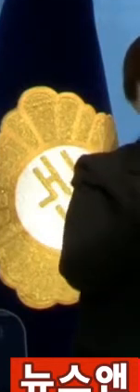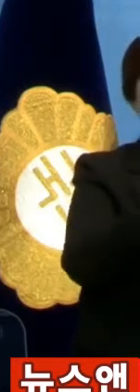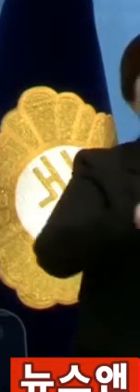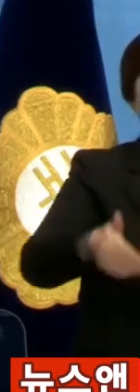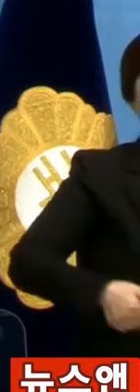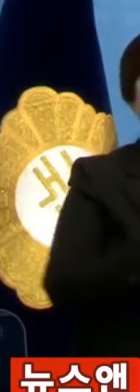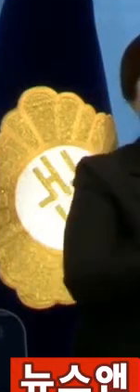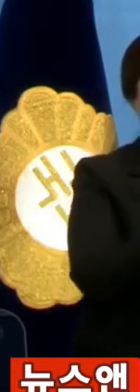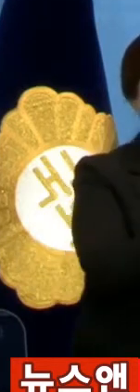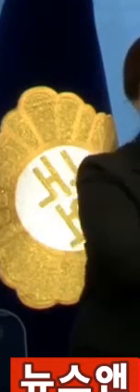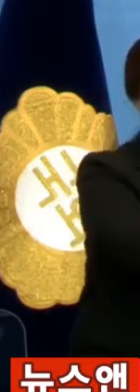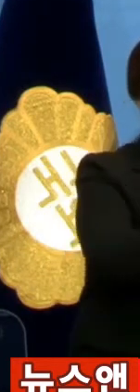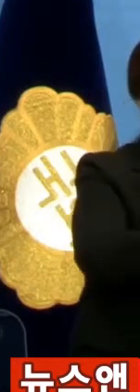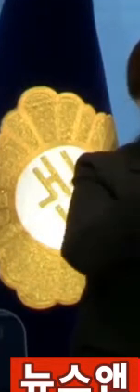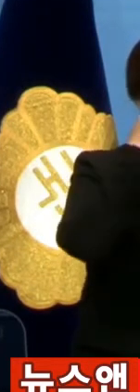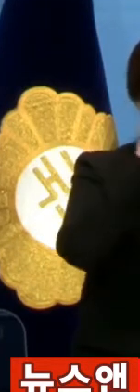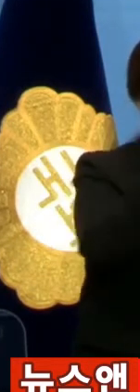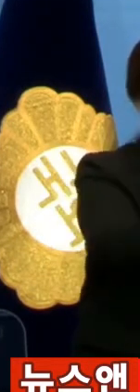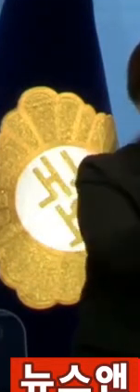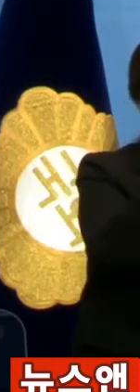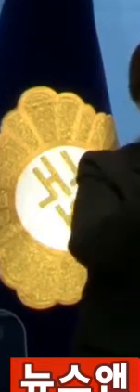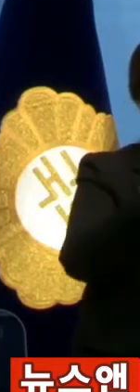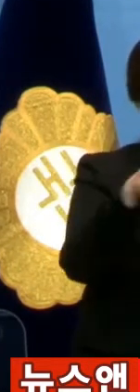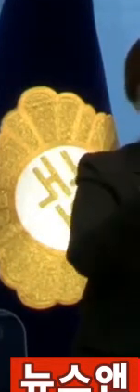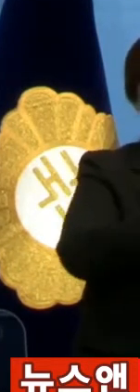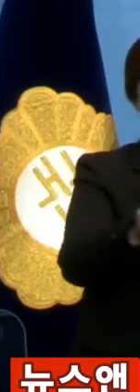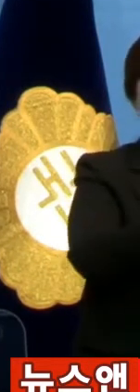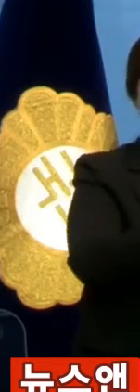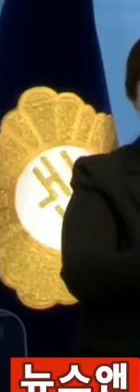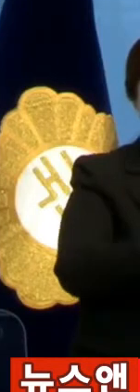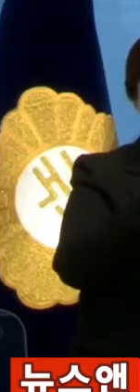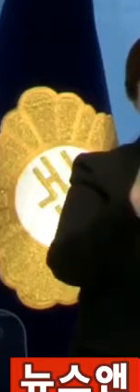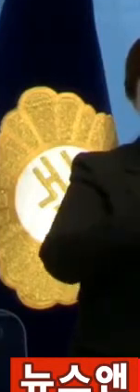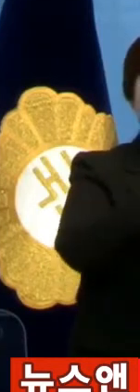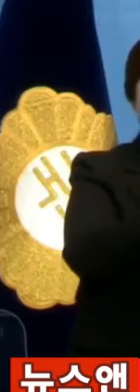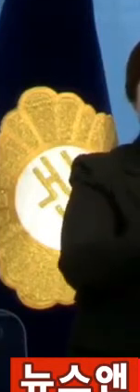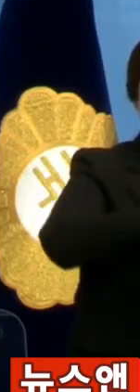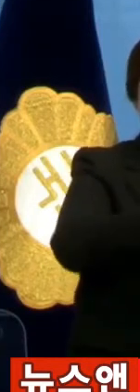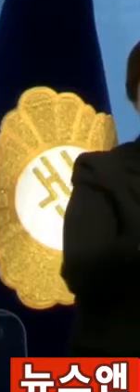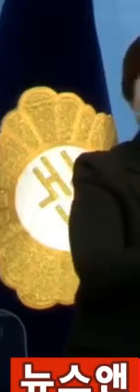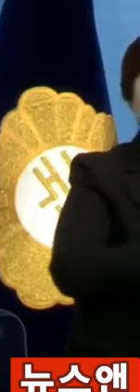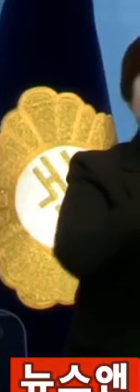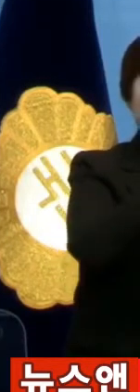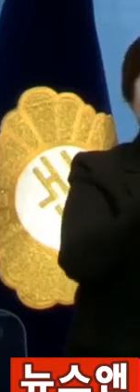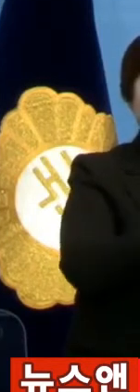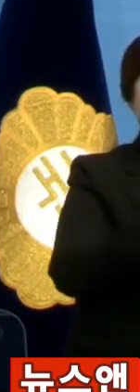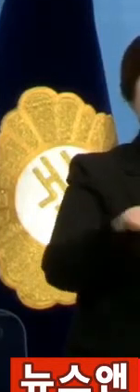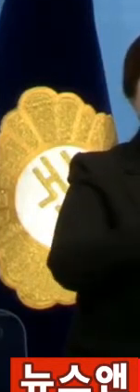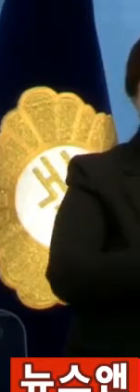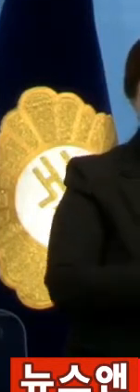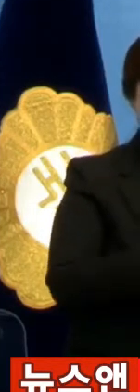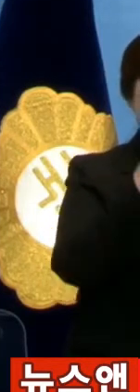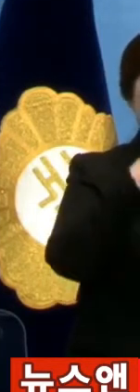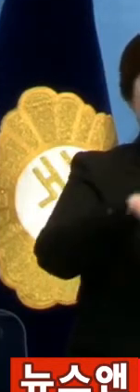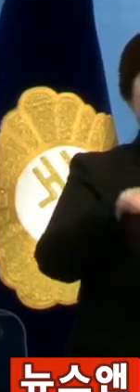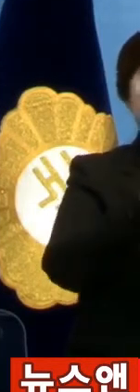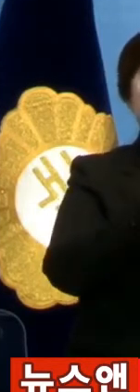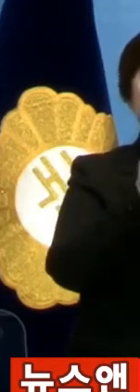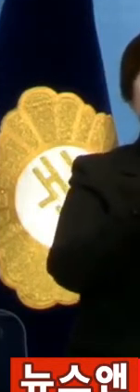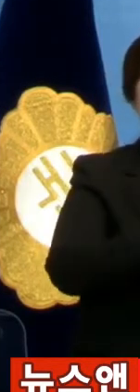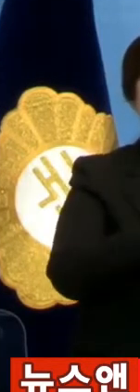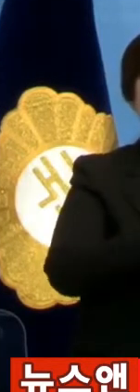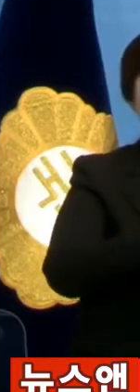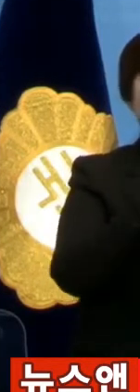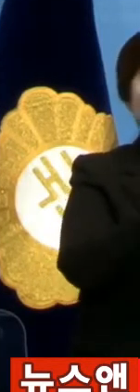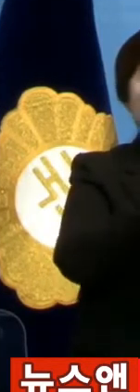명확하게 규정하고 있습니다. 윤석열 검찰총장에게 청구된 주요 징계 혐의에는 총장이 정치적 중립을 지키지 않았고